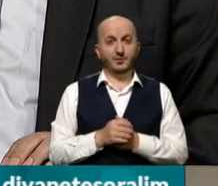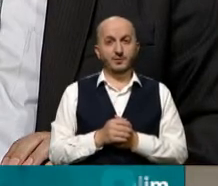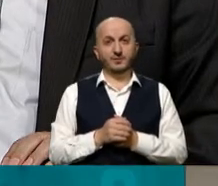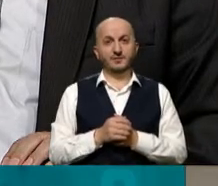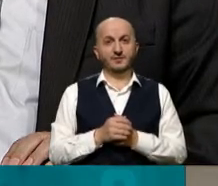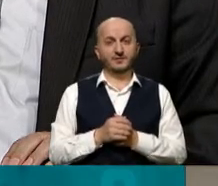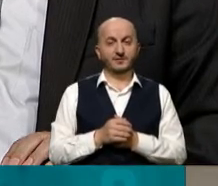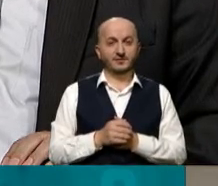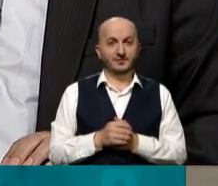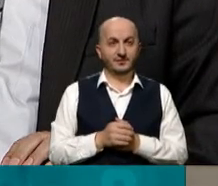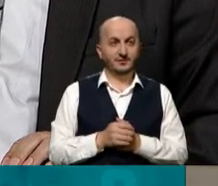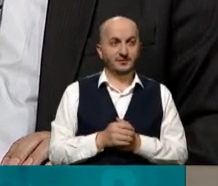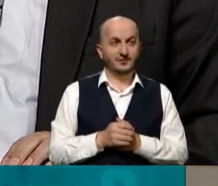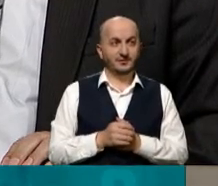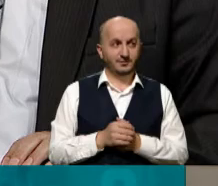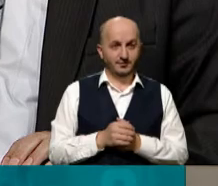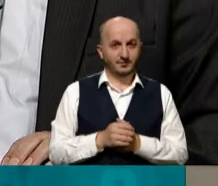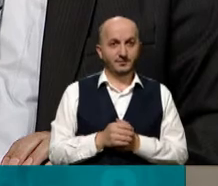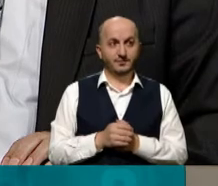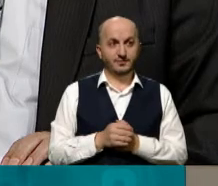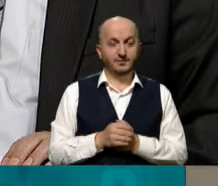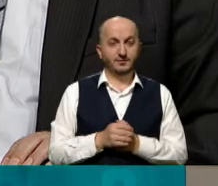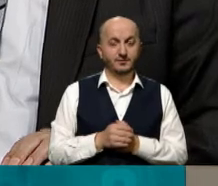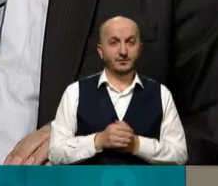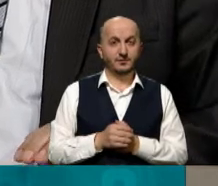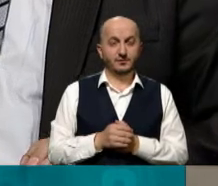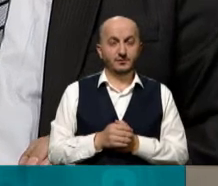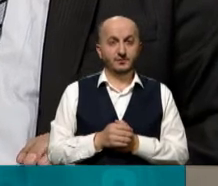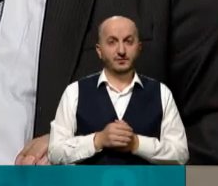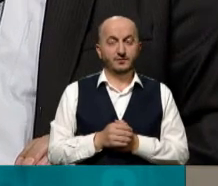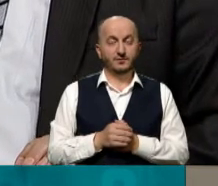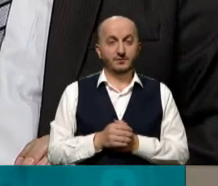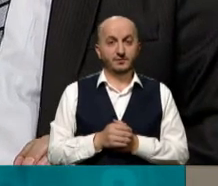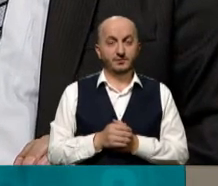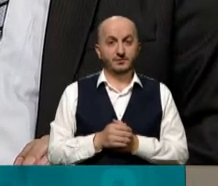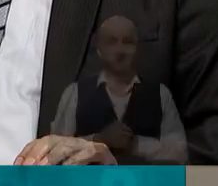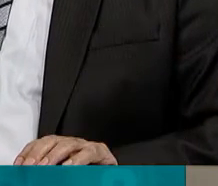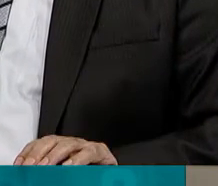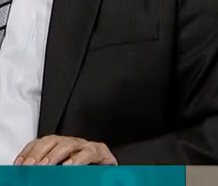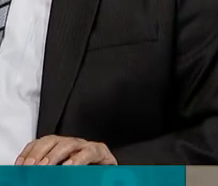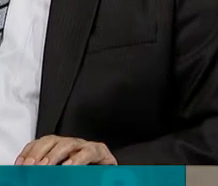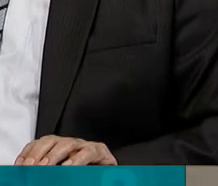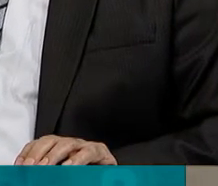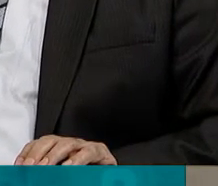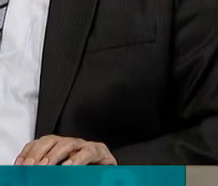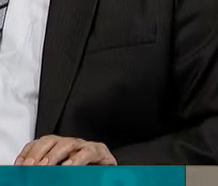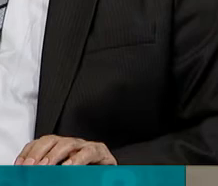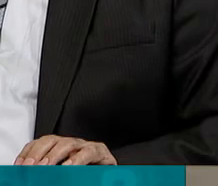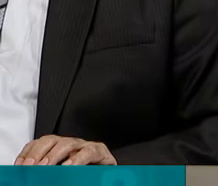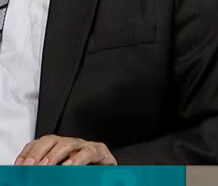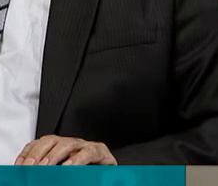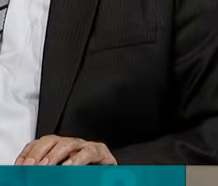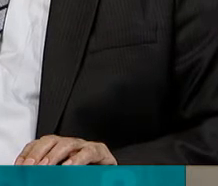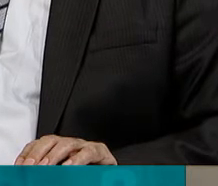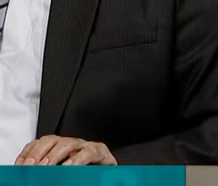çok detaylı bir şekilde açıklansın istiyorum. İzleyicilerimizin de akıllarındaki bütün sorular ortadan kalksın. Ali Özkan Ankara'dan demiş